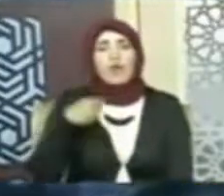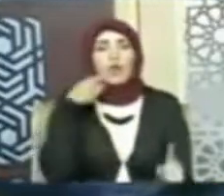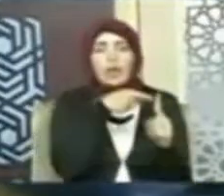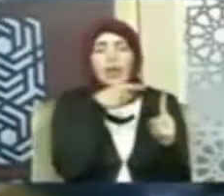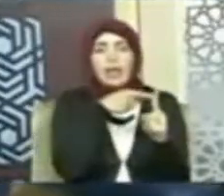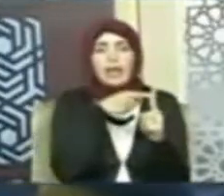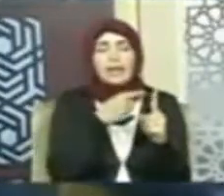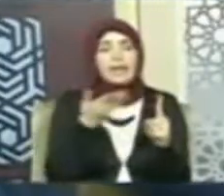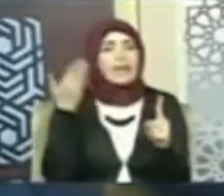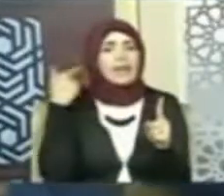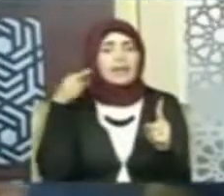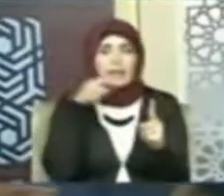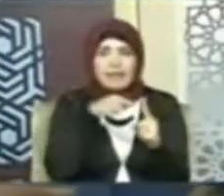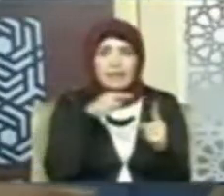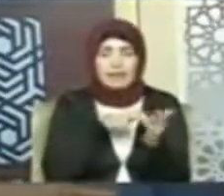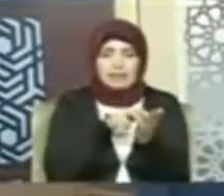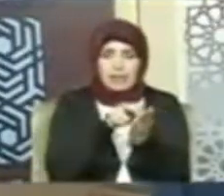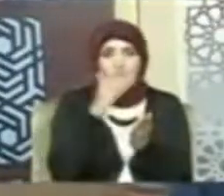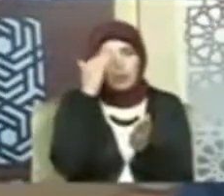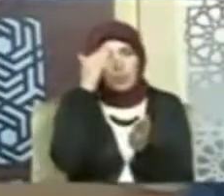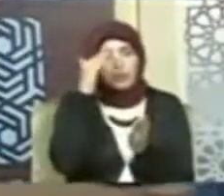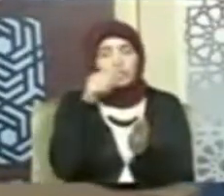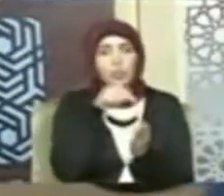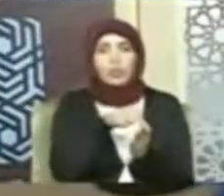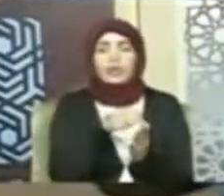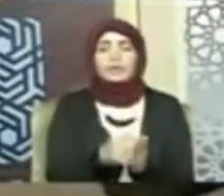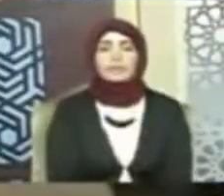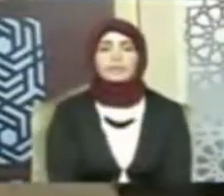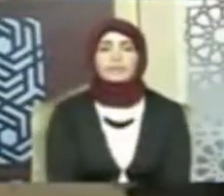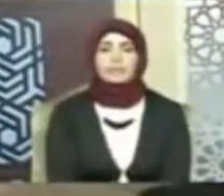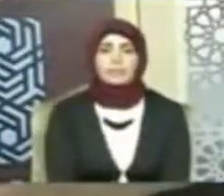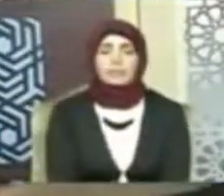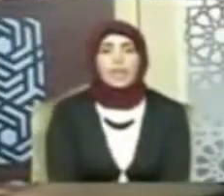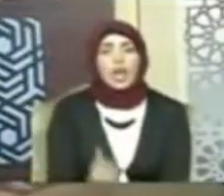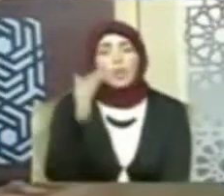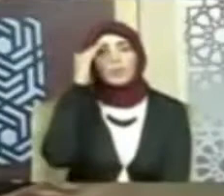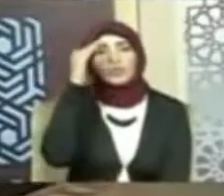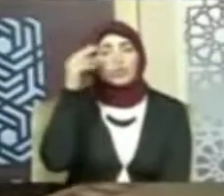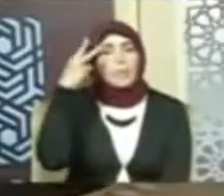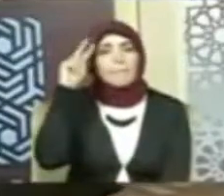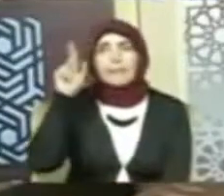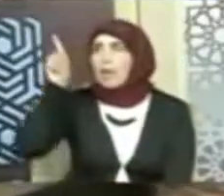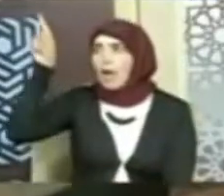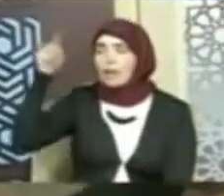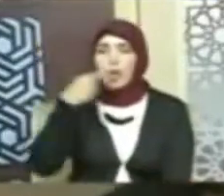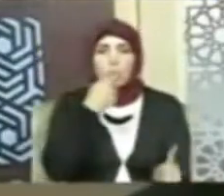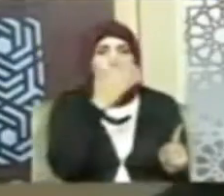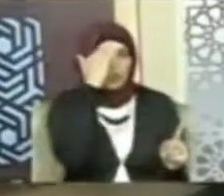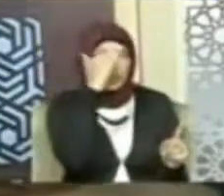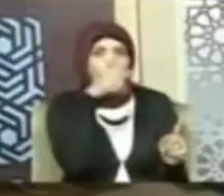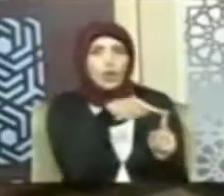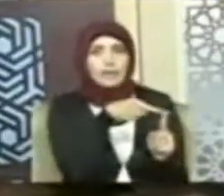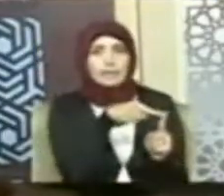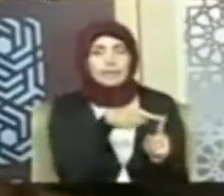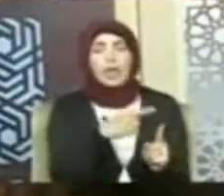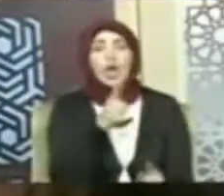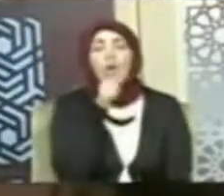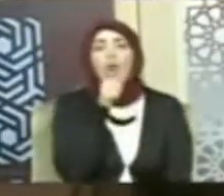فأولئك كان سعيهم مشكورا مشكورا من الله ويقول سبحانه